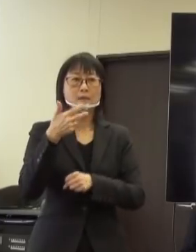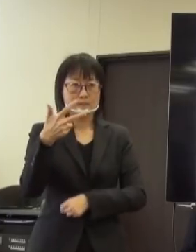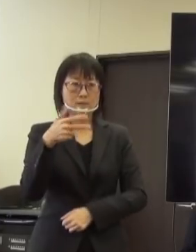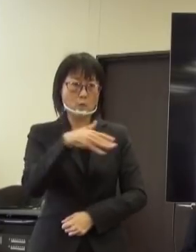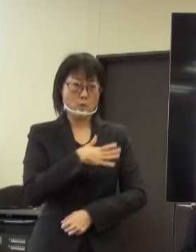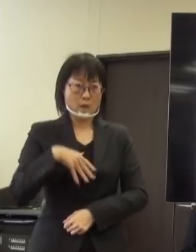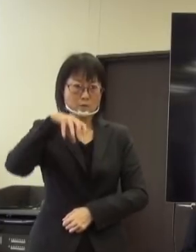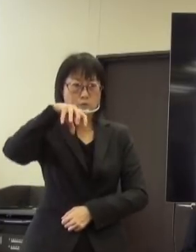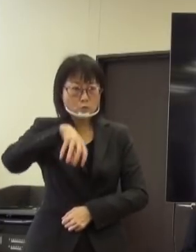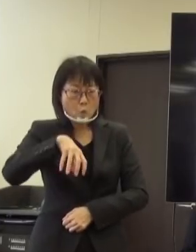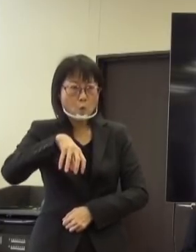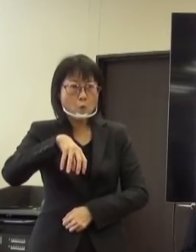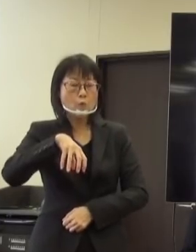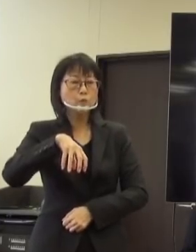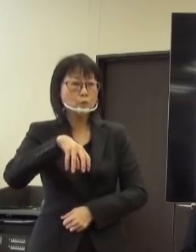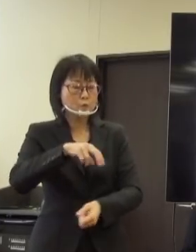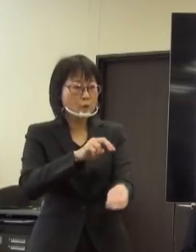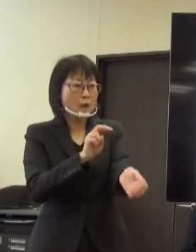して